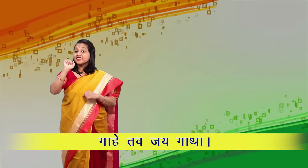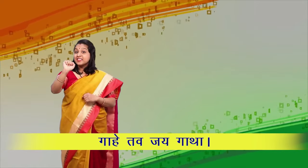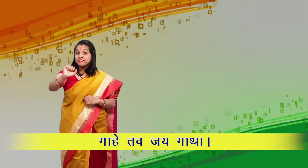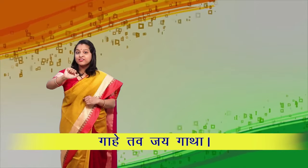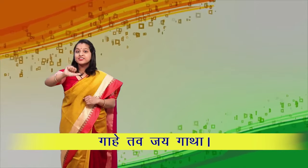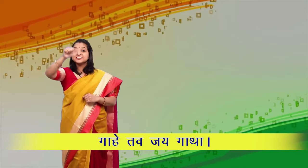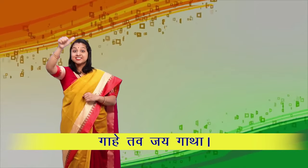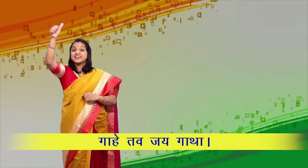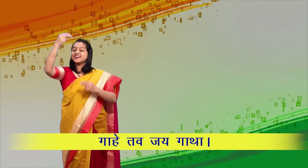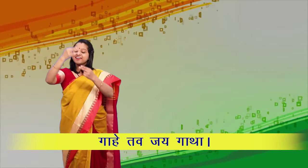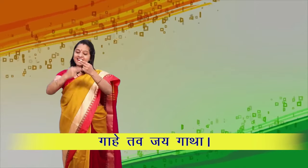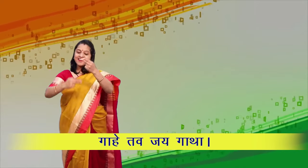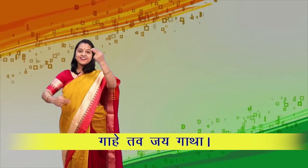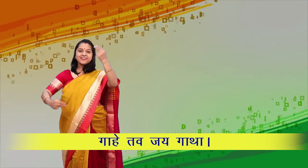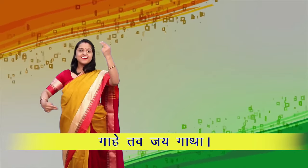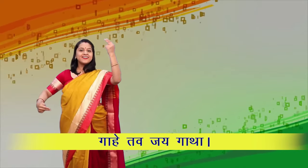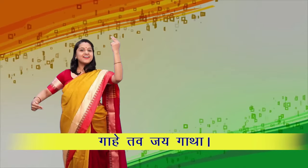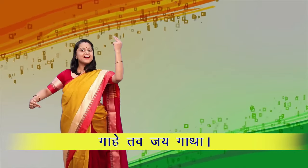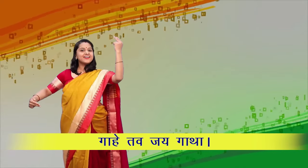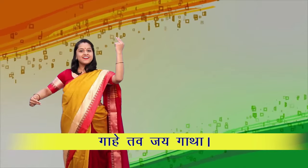गाहे तव जय